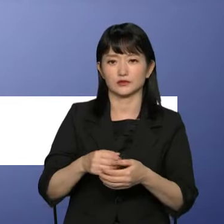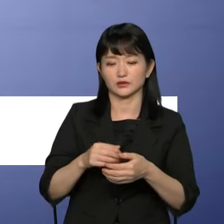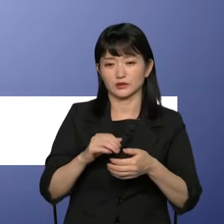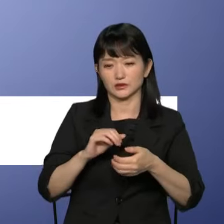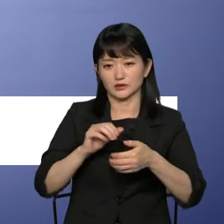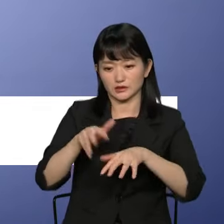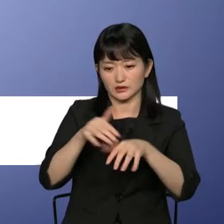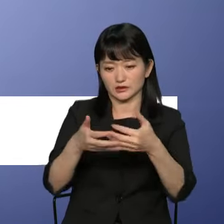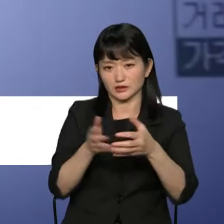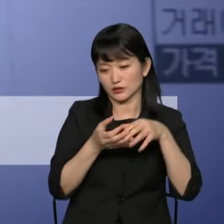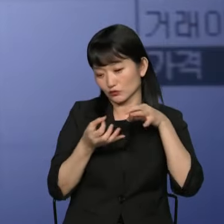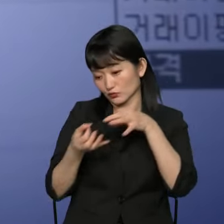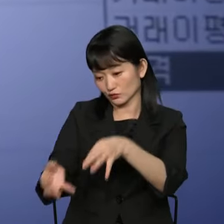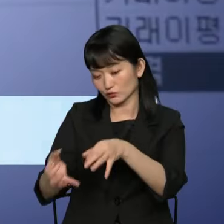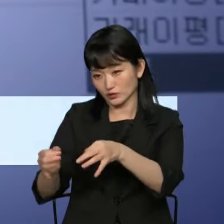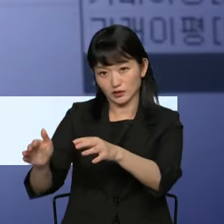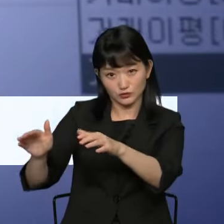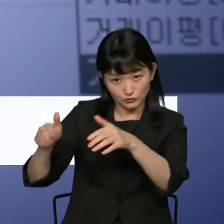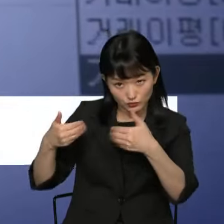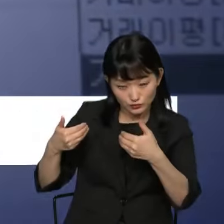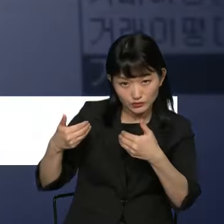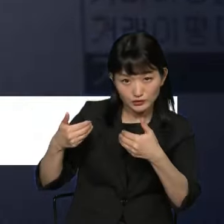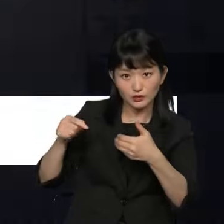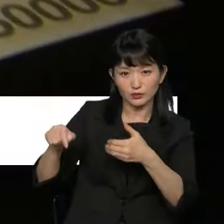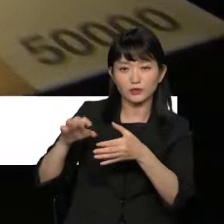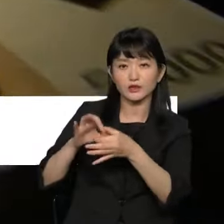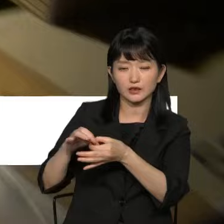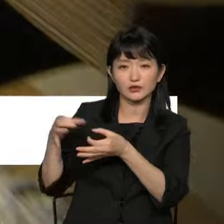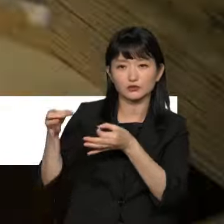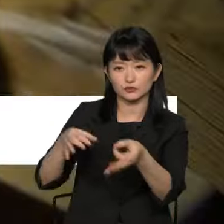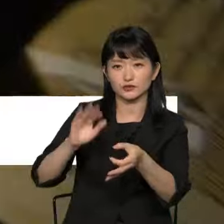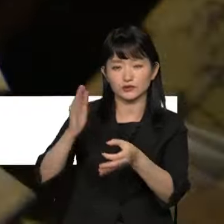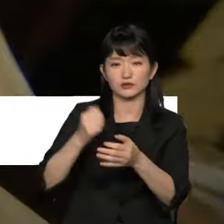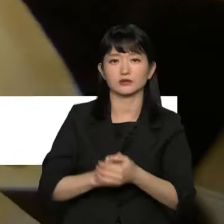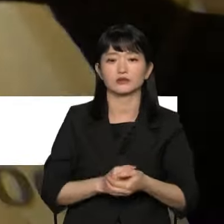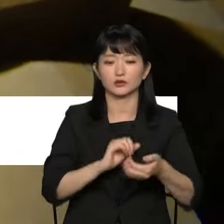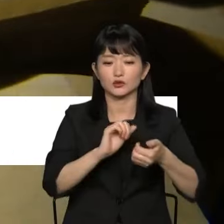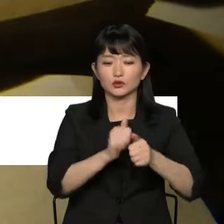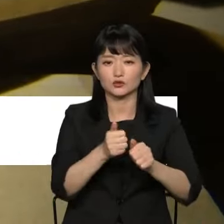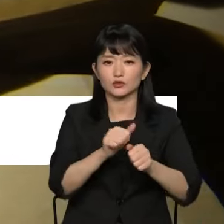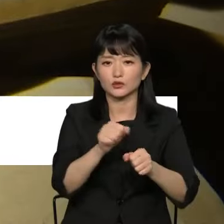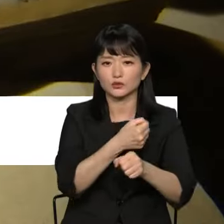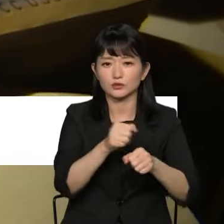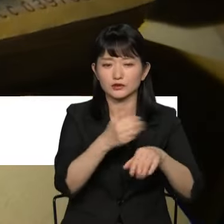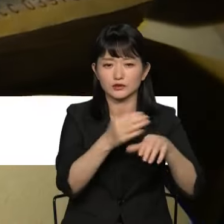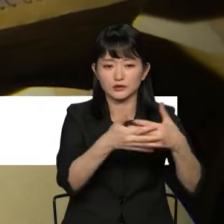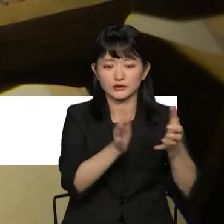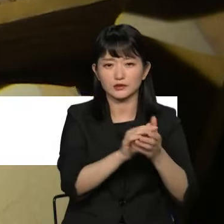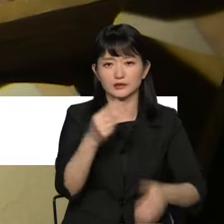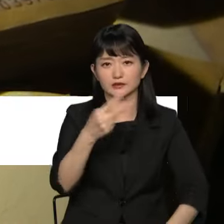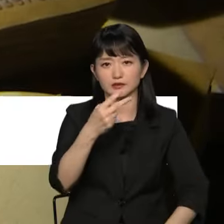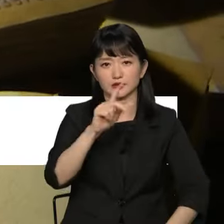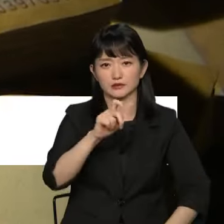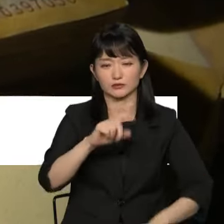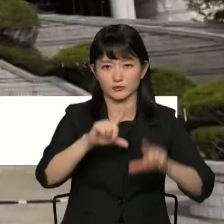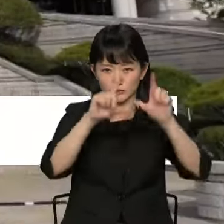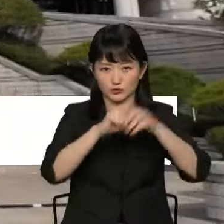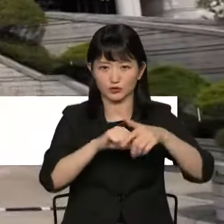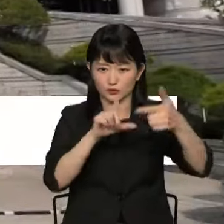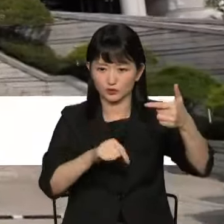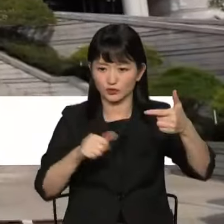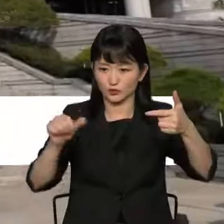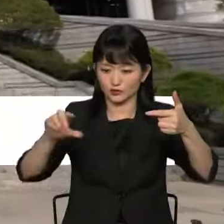돕고 영업을 분담하며 투자를 이끌어냈습니다. 실제로 주가 조작 일당으로부터 2011년 6월 5천만 원을